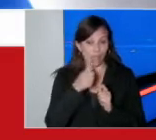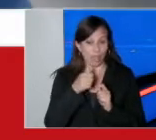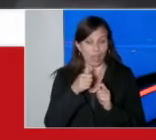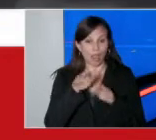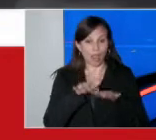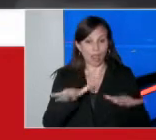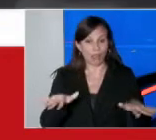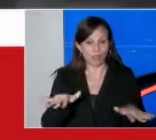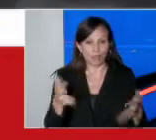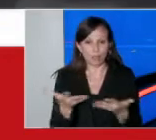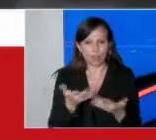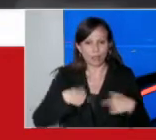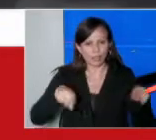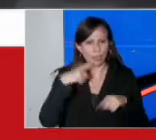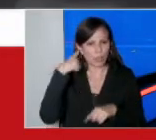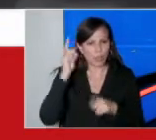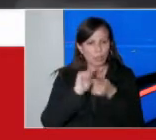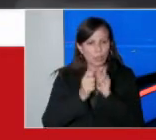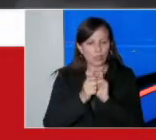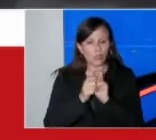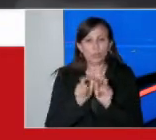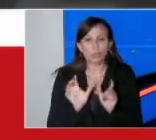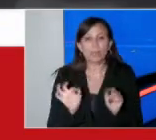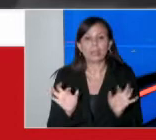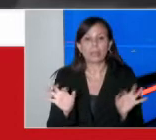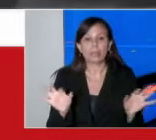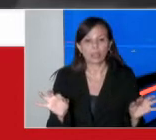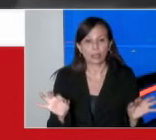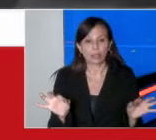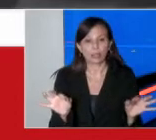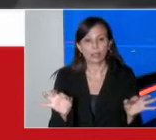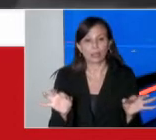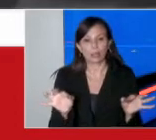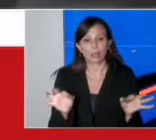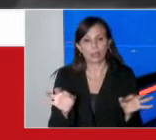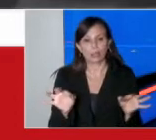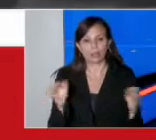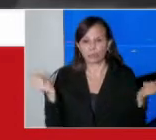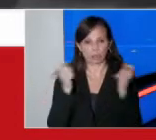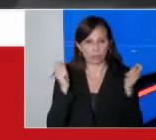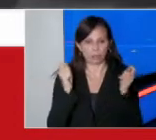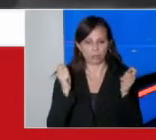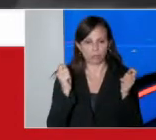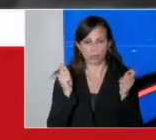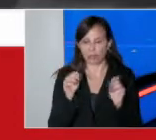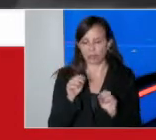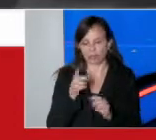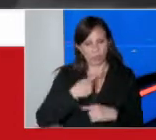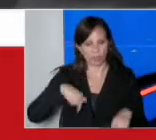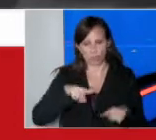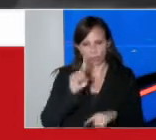מה אנחנו יודעים על הווריאנט הזה? שהוא מדבק בהיקפים מדהימים, שלא הכרנו